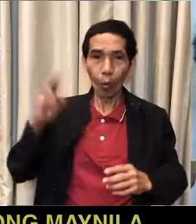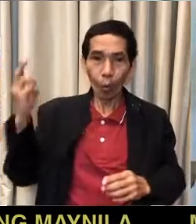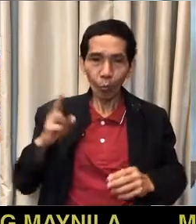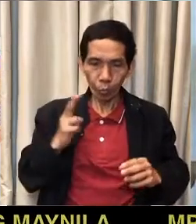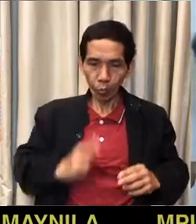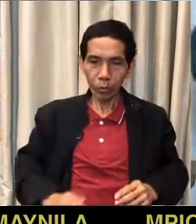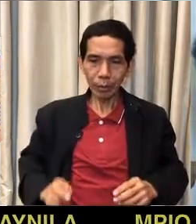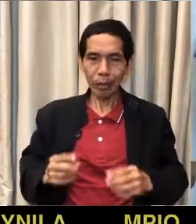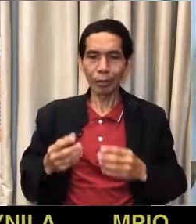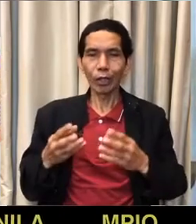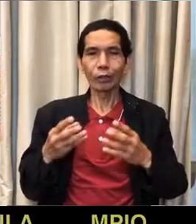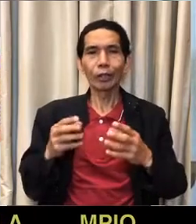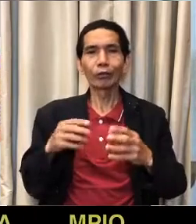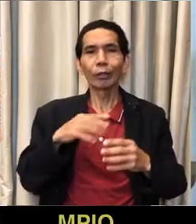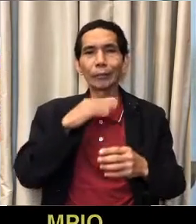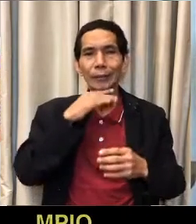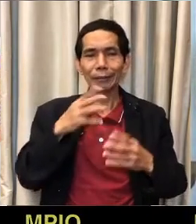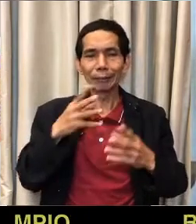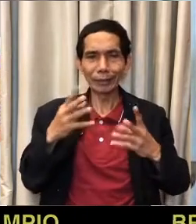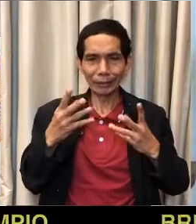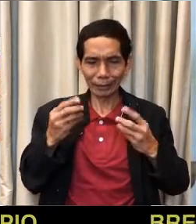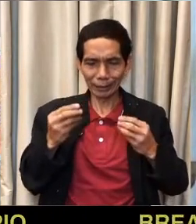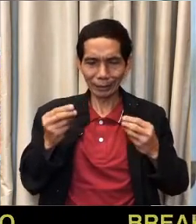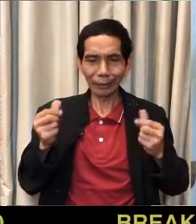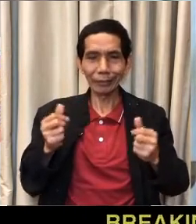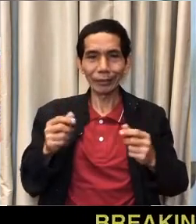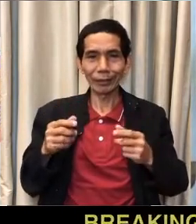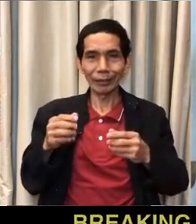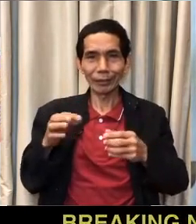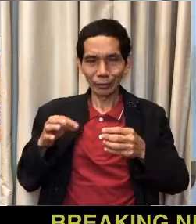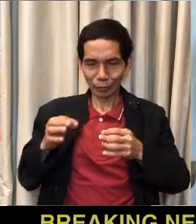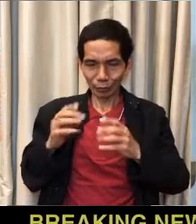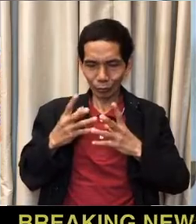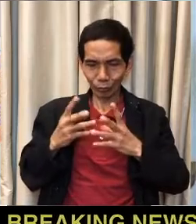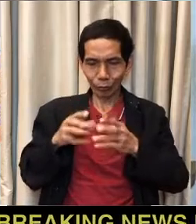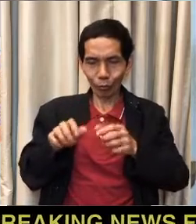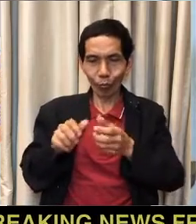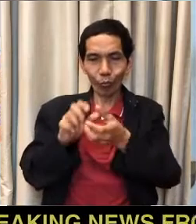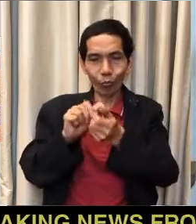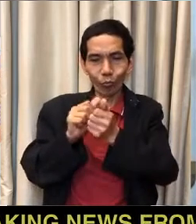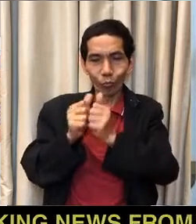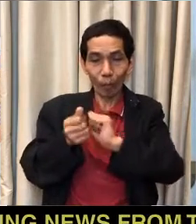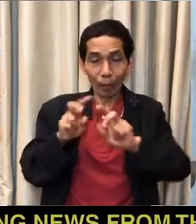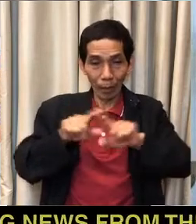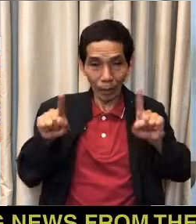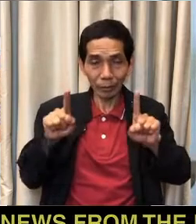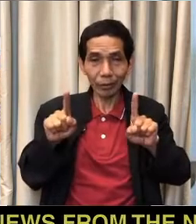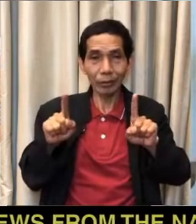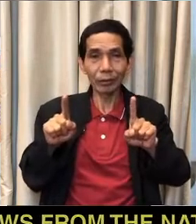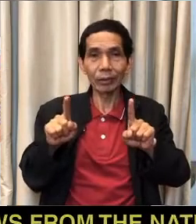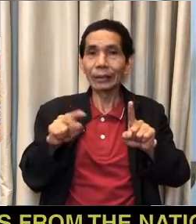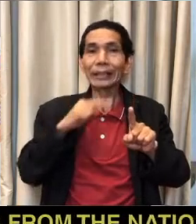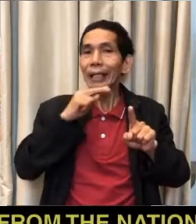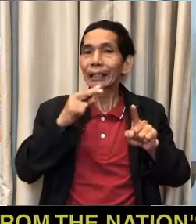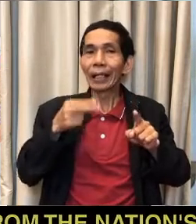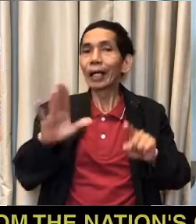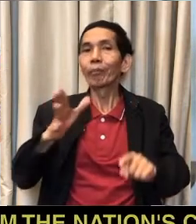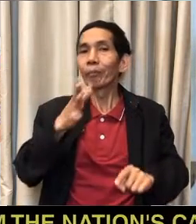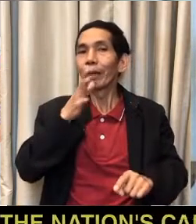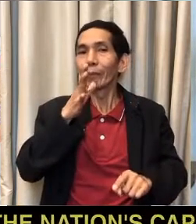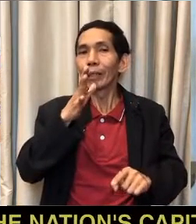eh. Nagninis-nis. Di ba? Nagninis-nis yan yung duktungan. Oh. Pero, hindi pumapayag nanay ko